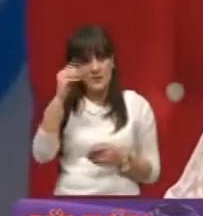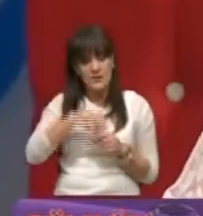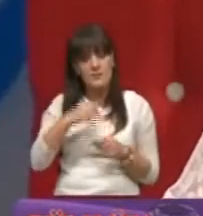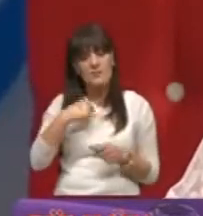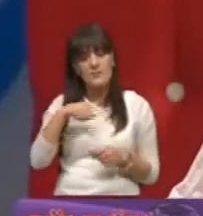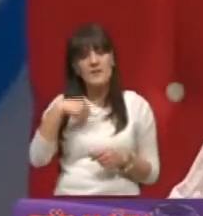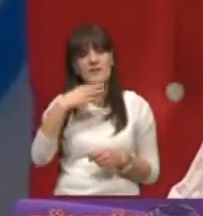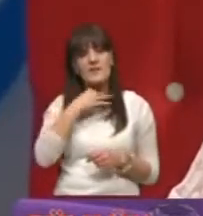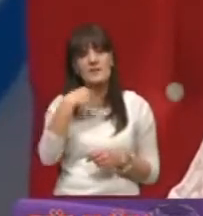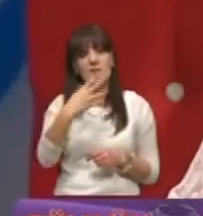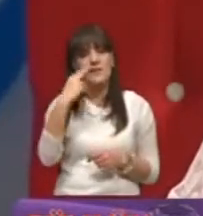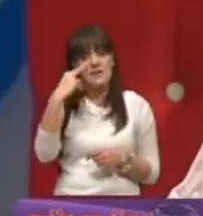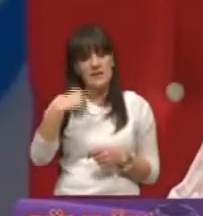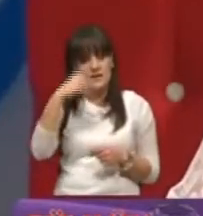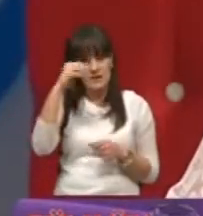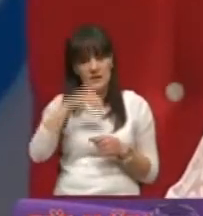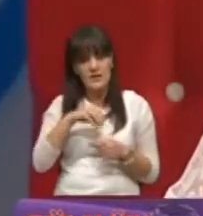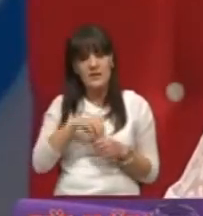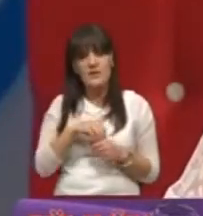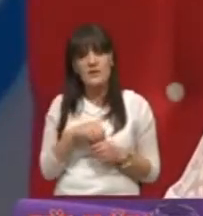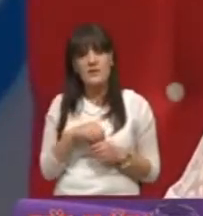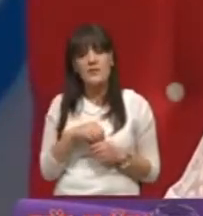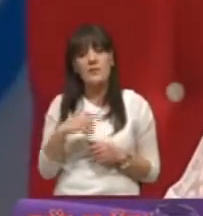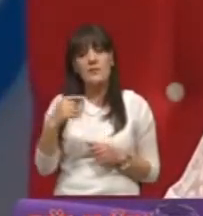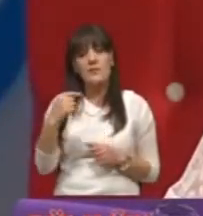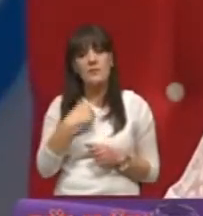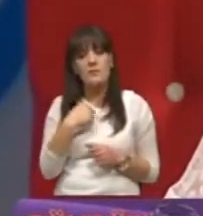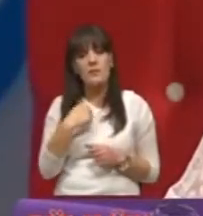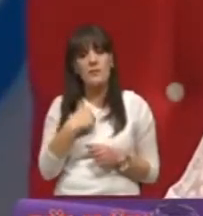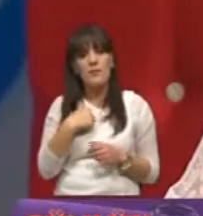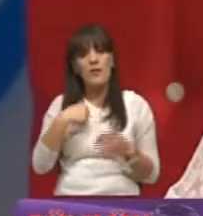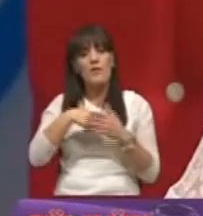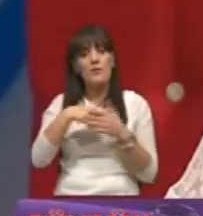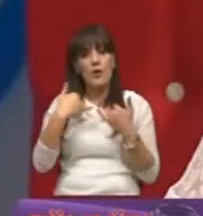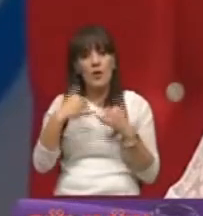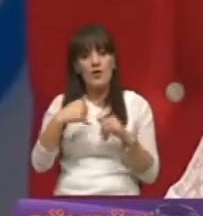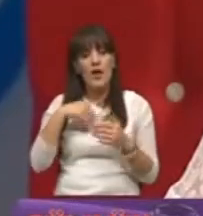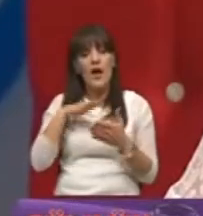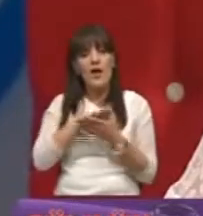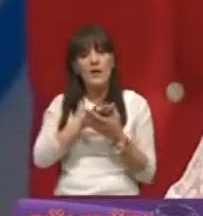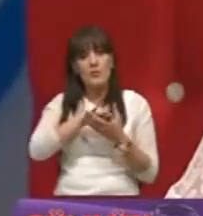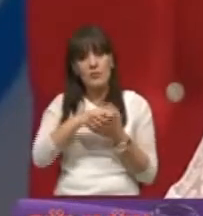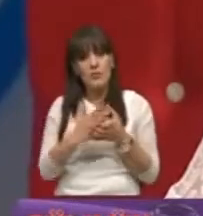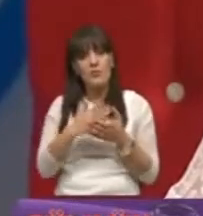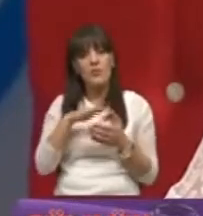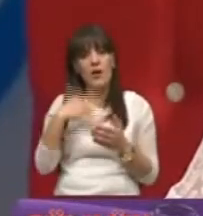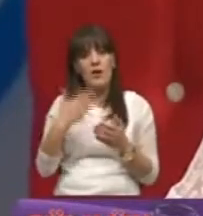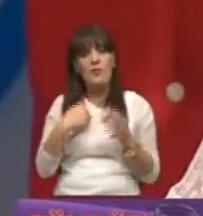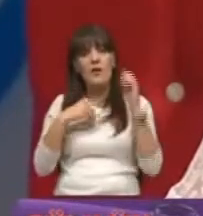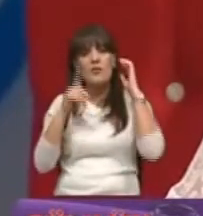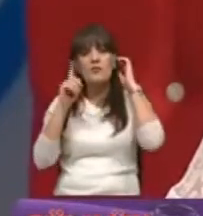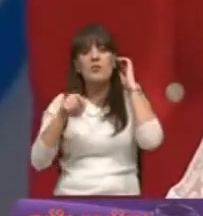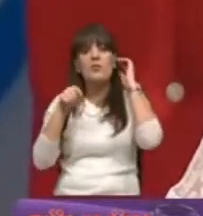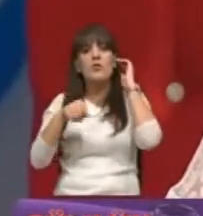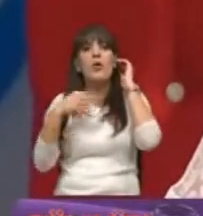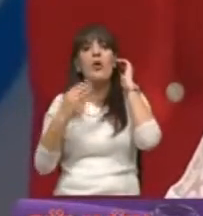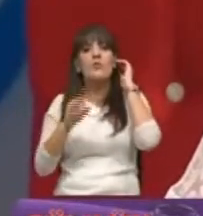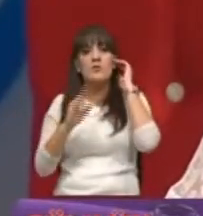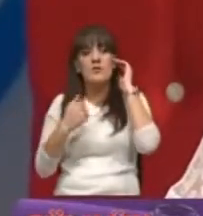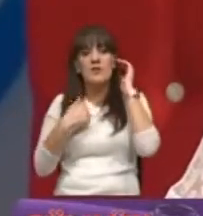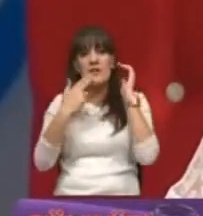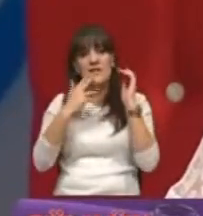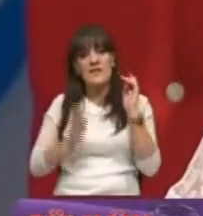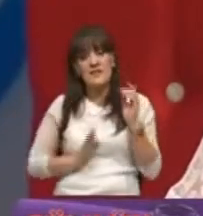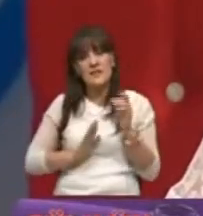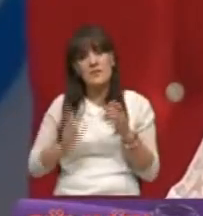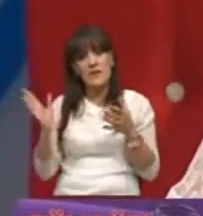teşekkür ederiz izlediğiniz için. Buyurun lütfen. Ben futbol oynarken ayağımı burktum ama sorum bundan olmayacak.